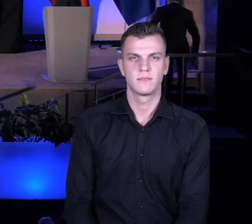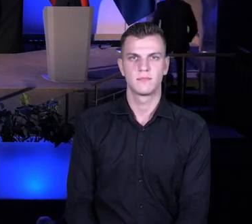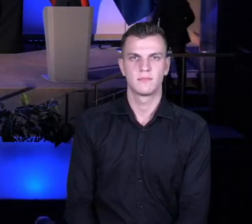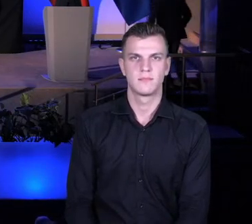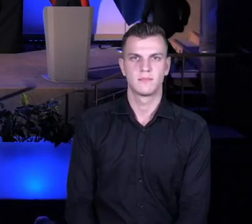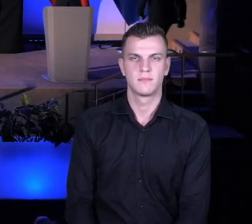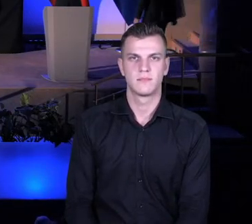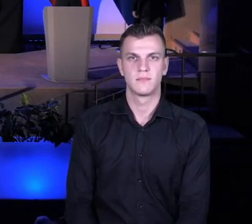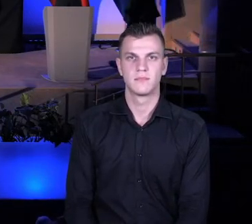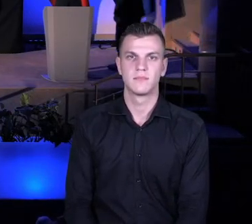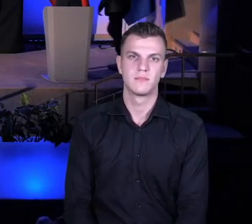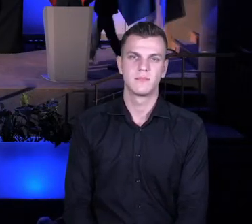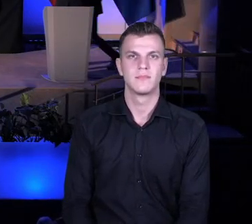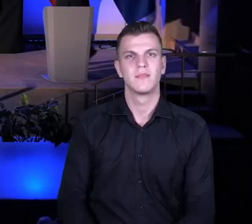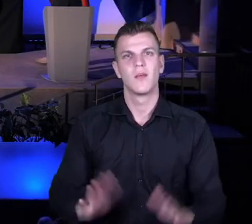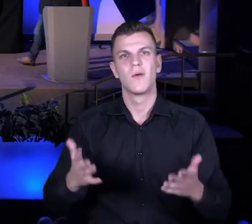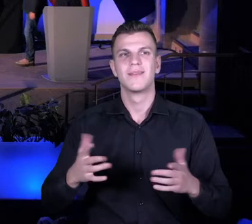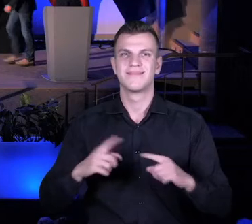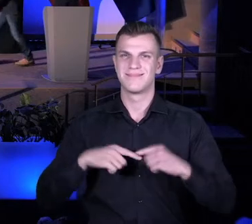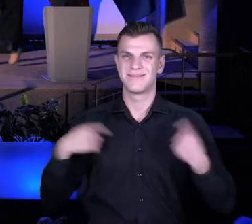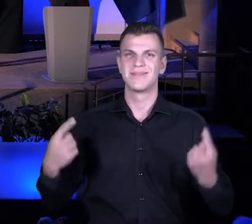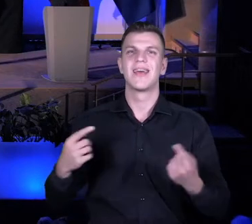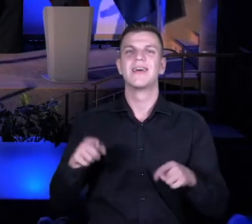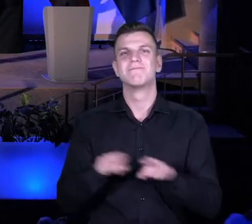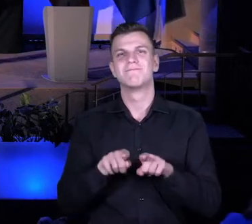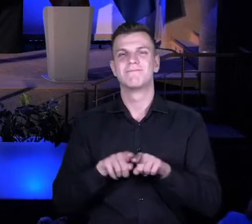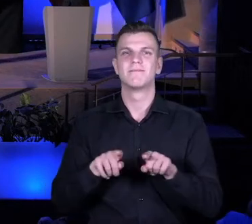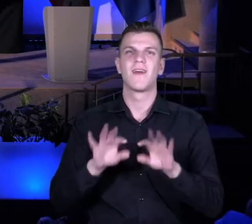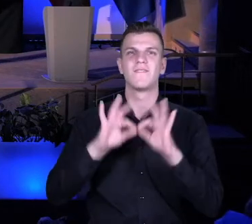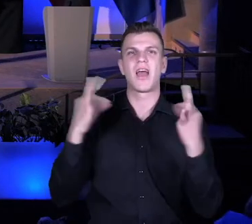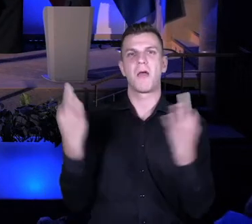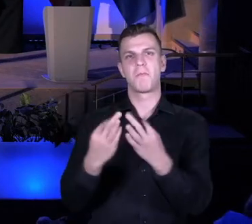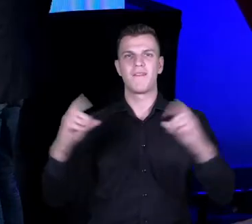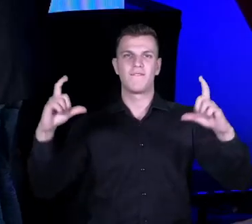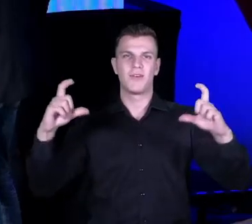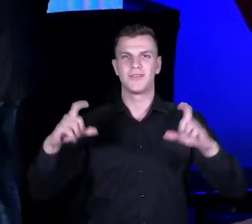Takie tak zwane family photo będzie na samo zakończenie tej ceremonii.